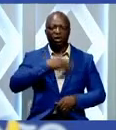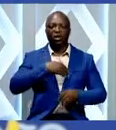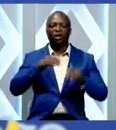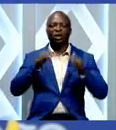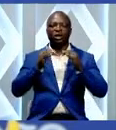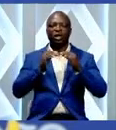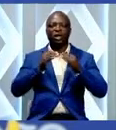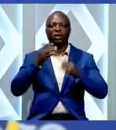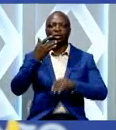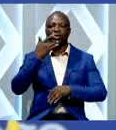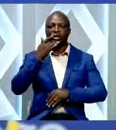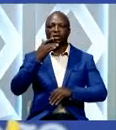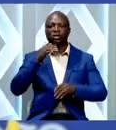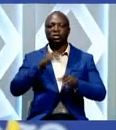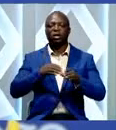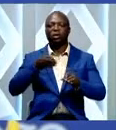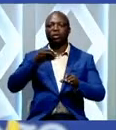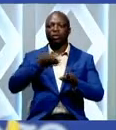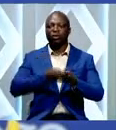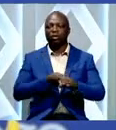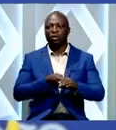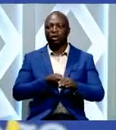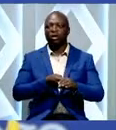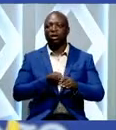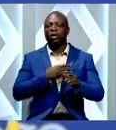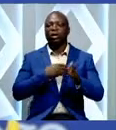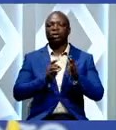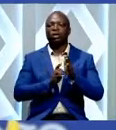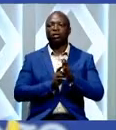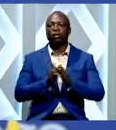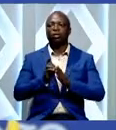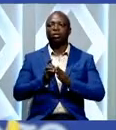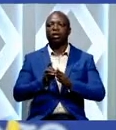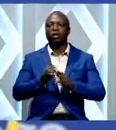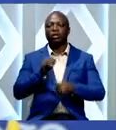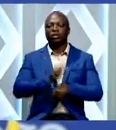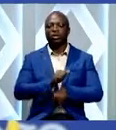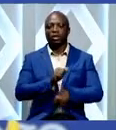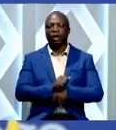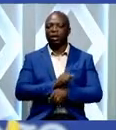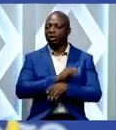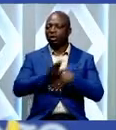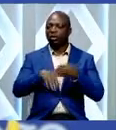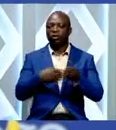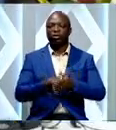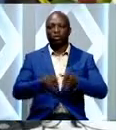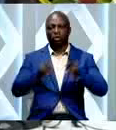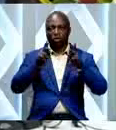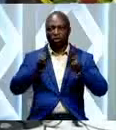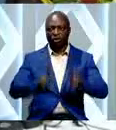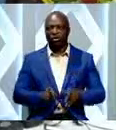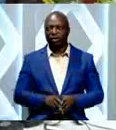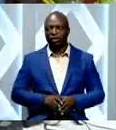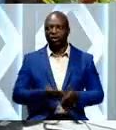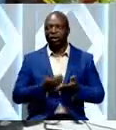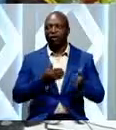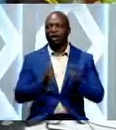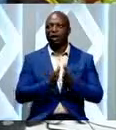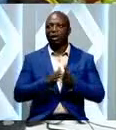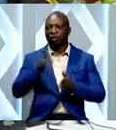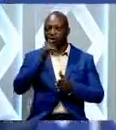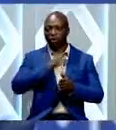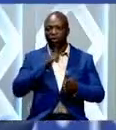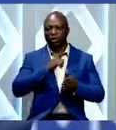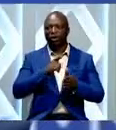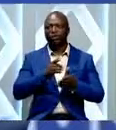de chance dans le recrutement et le développement de carrière de tout son personnel. Avant la rencontre de Lomé,